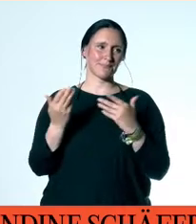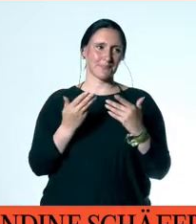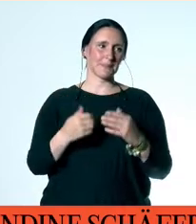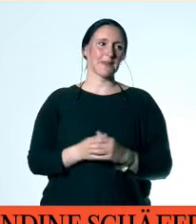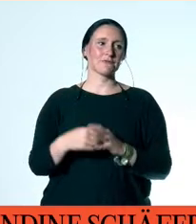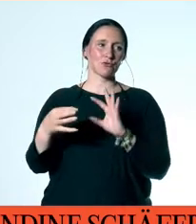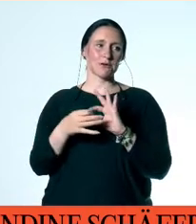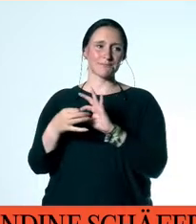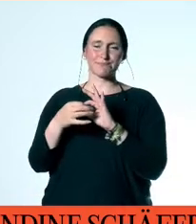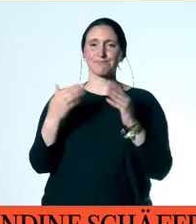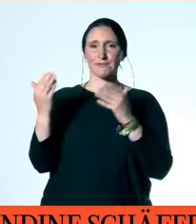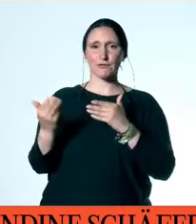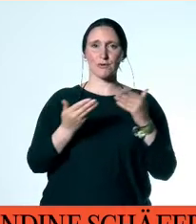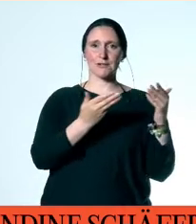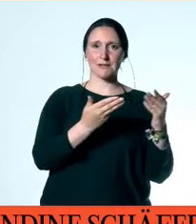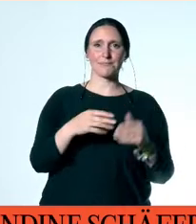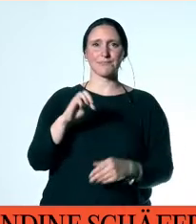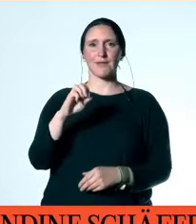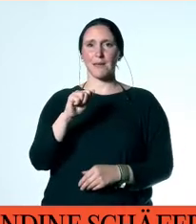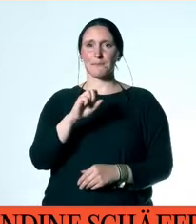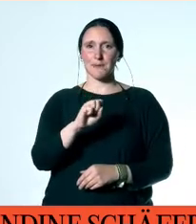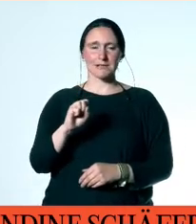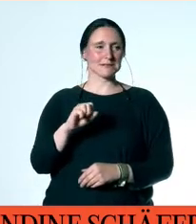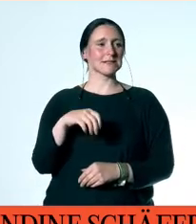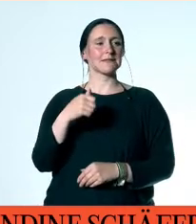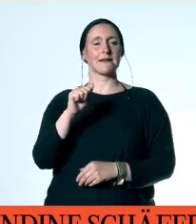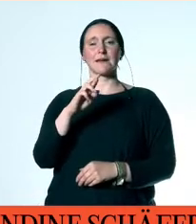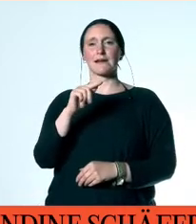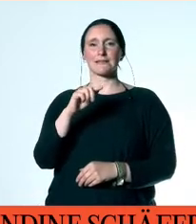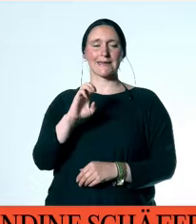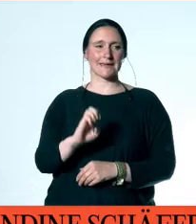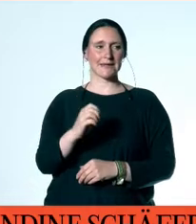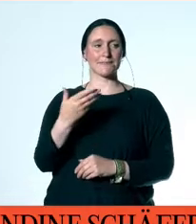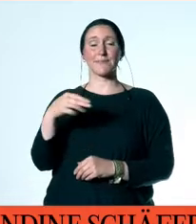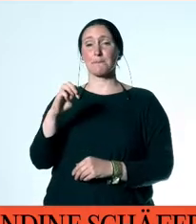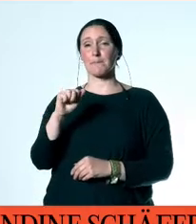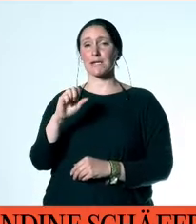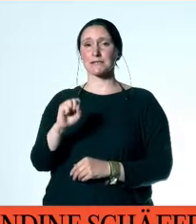Ja, hallo Miguel. Hallo ihr alle und danke.